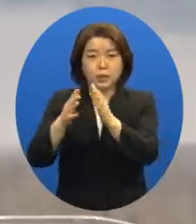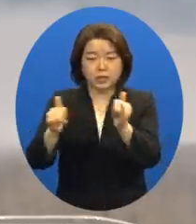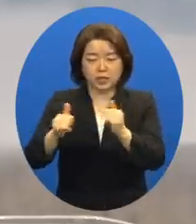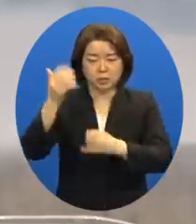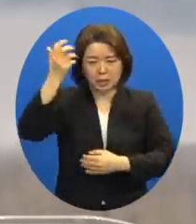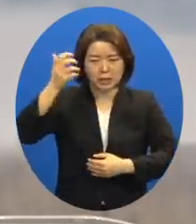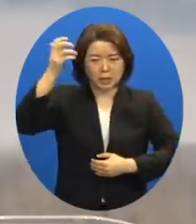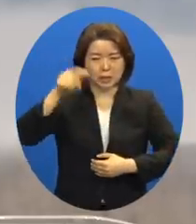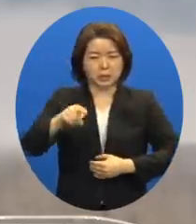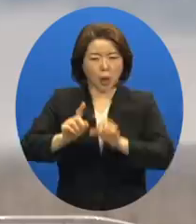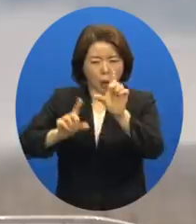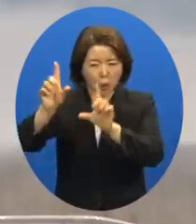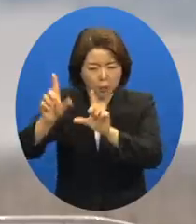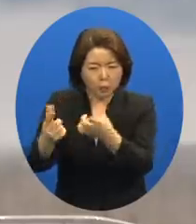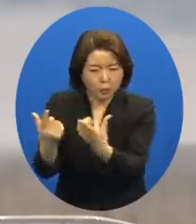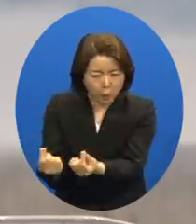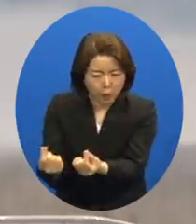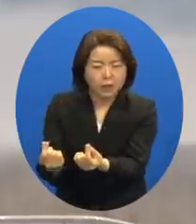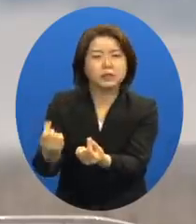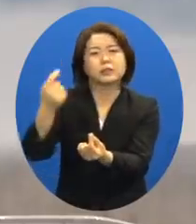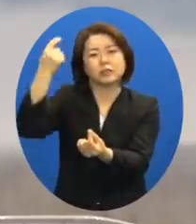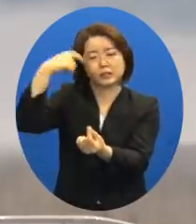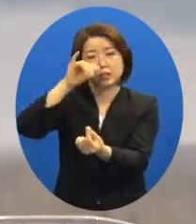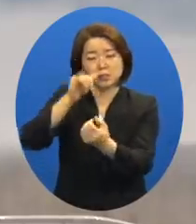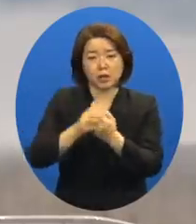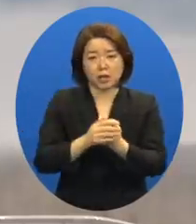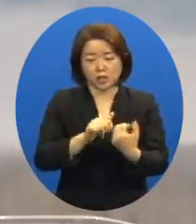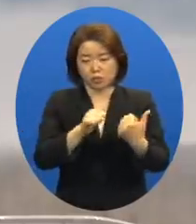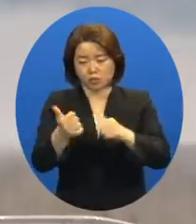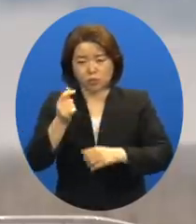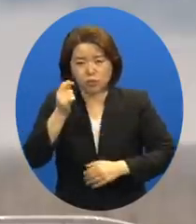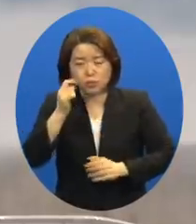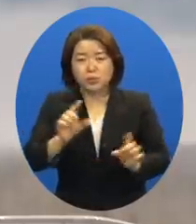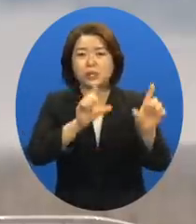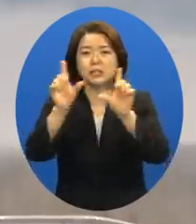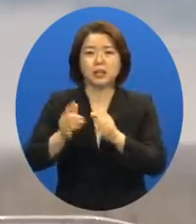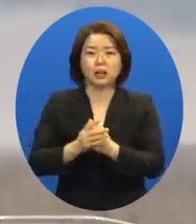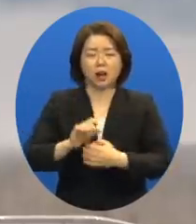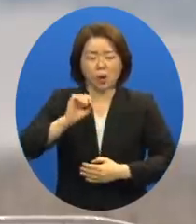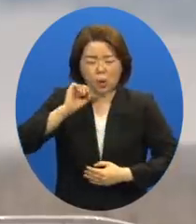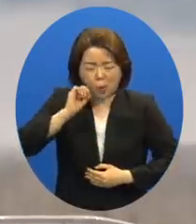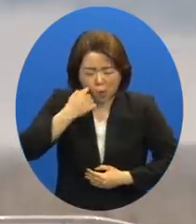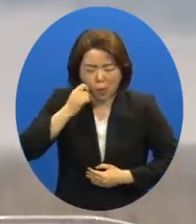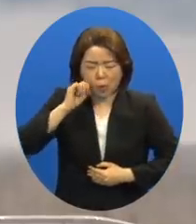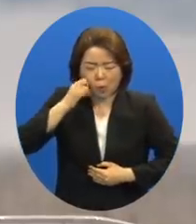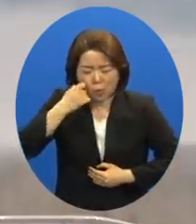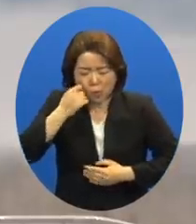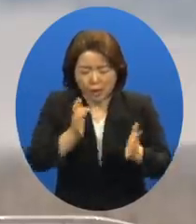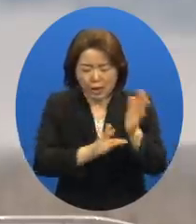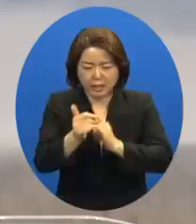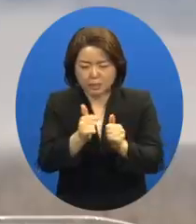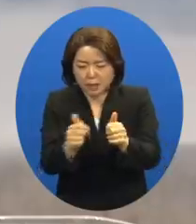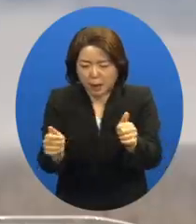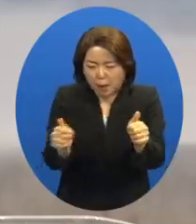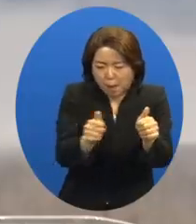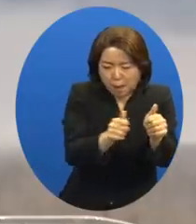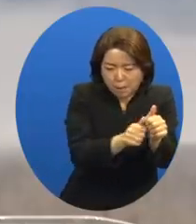있다는 것이 느껴지더랍니다. 죽지 못해 사는 것, 겨우 예수님에게 붙어있는 정도라는